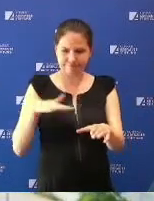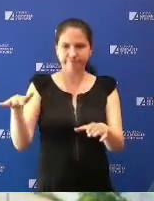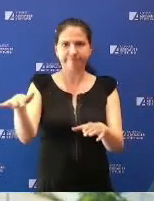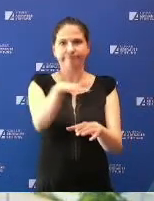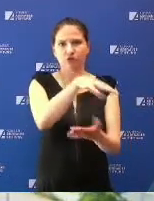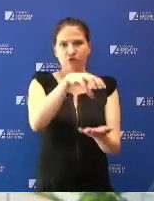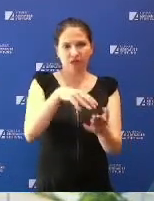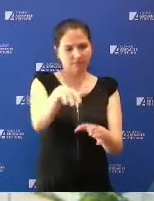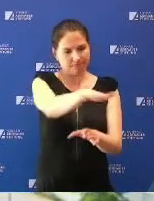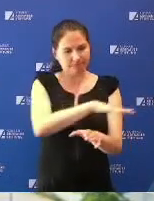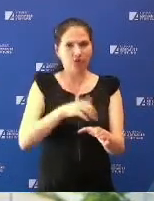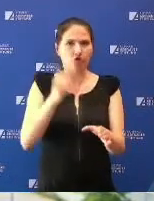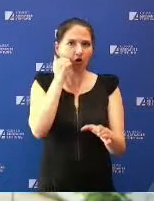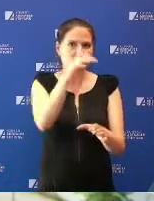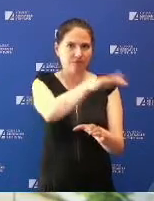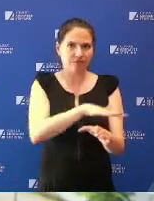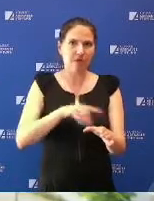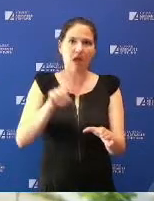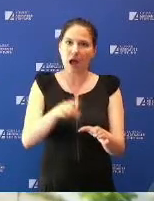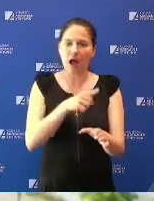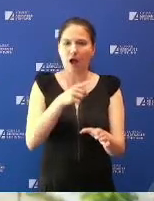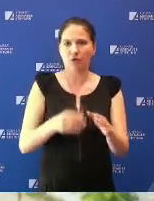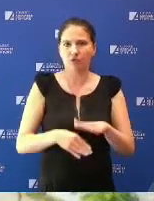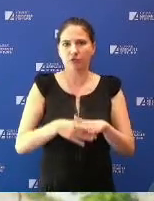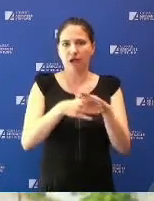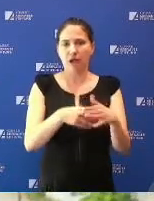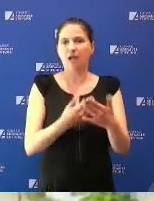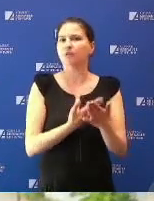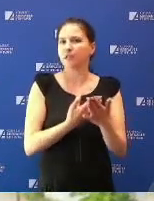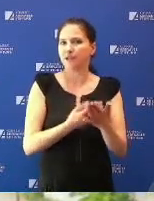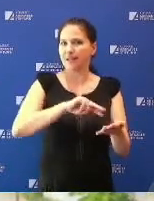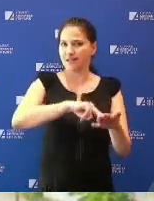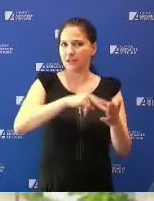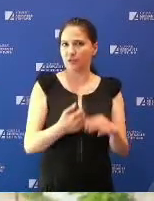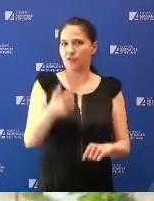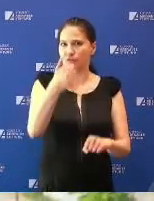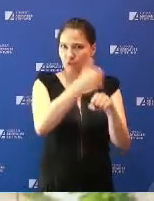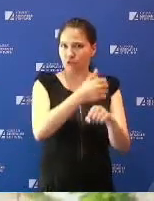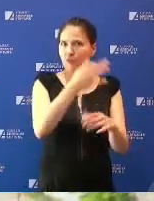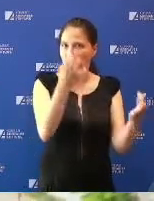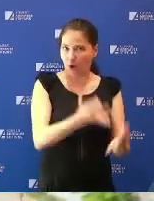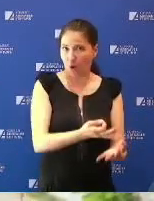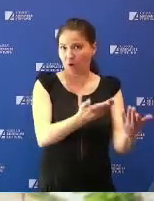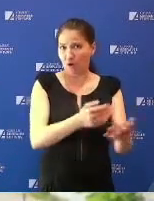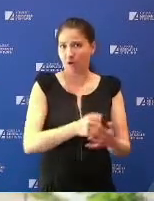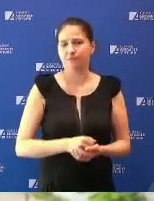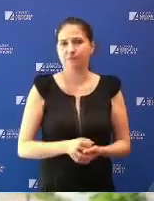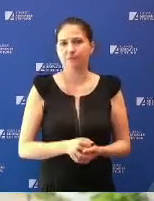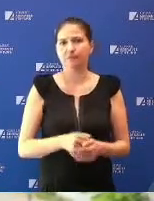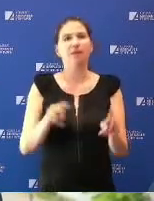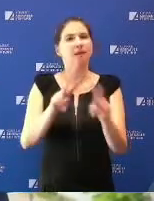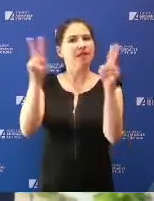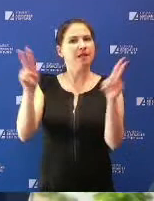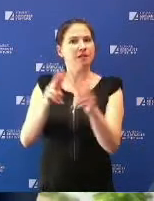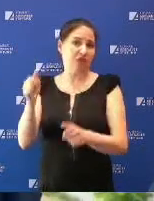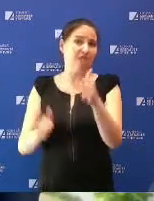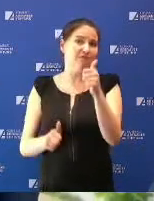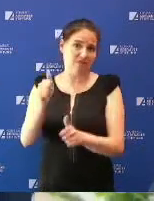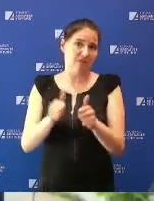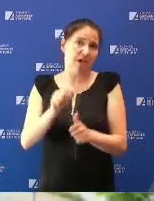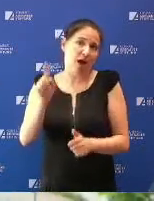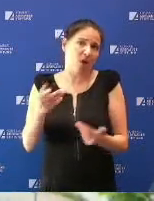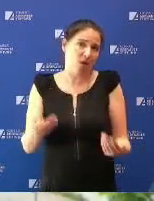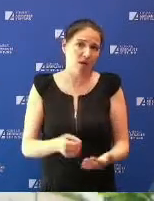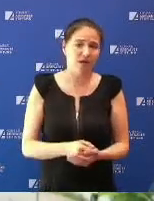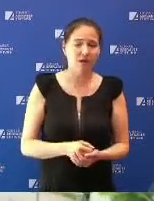Also geht es um Technologieführerschaft. Und die brauchen wir im internationalen Wettbewerb. Die brauchen